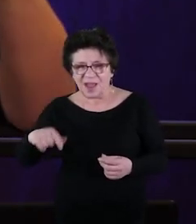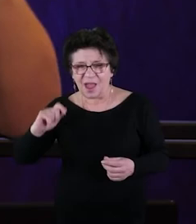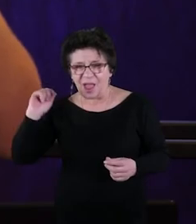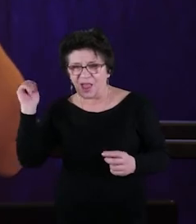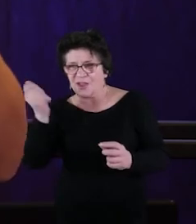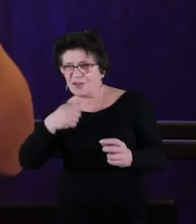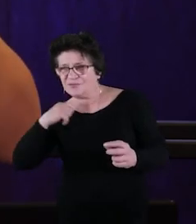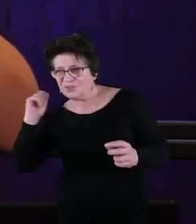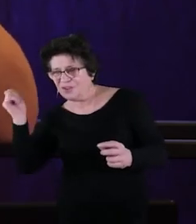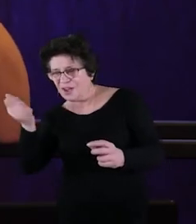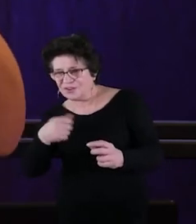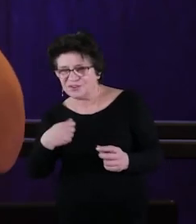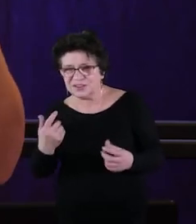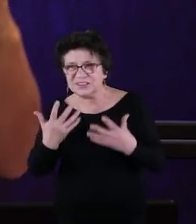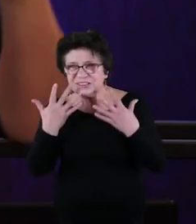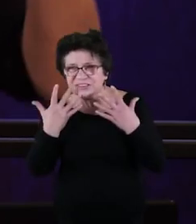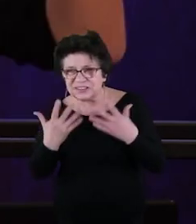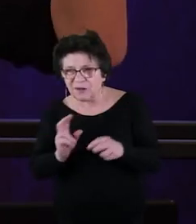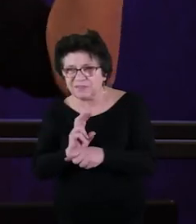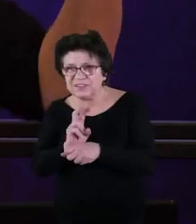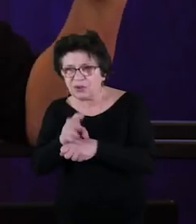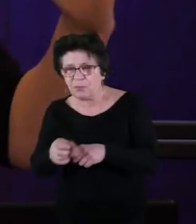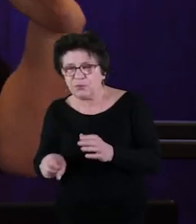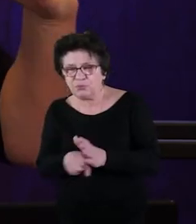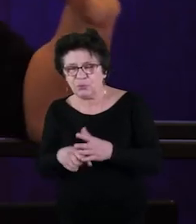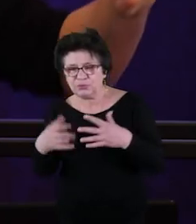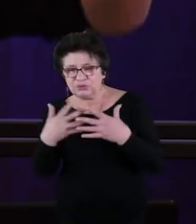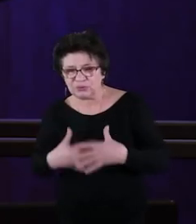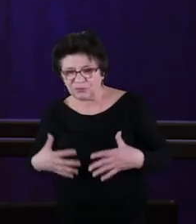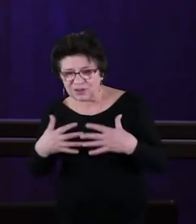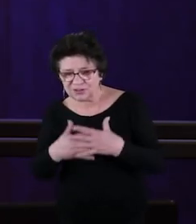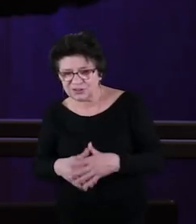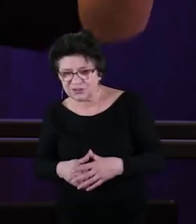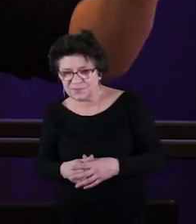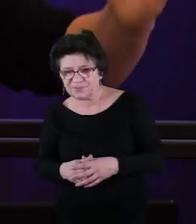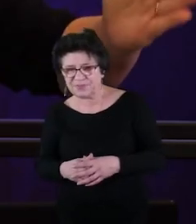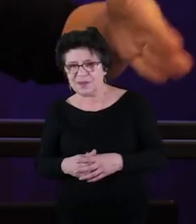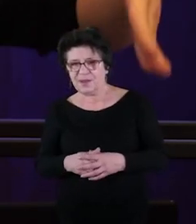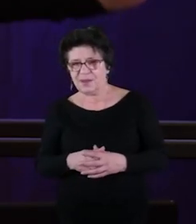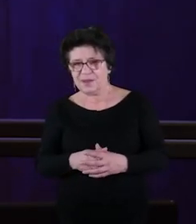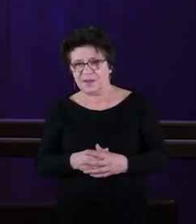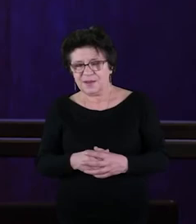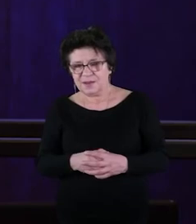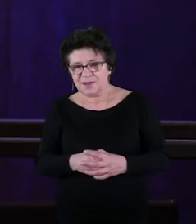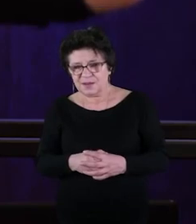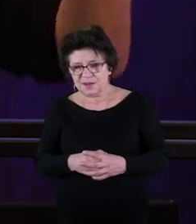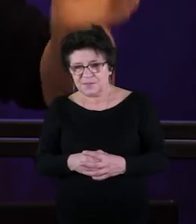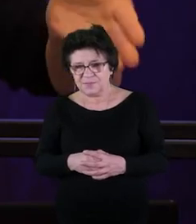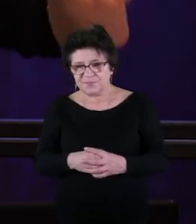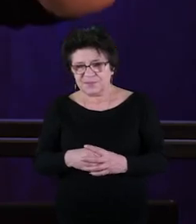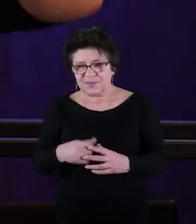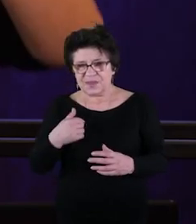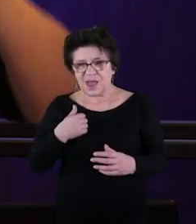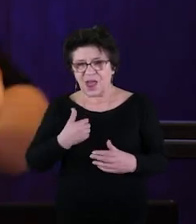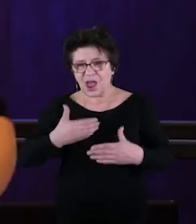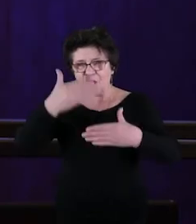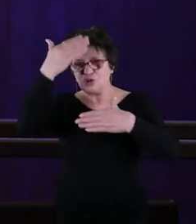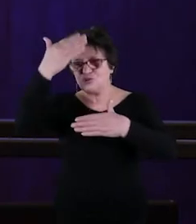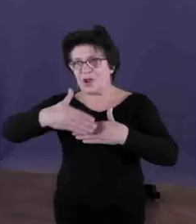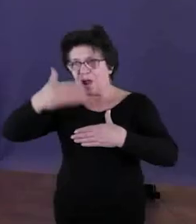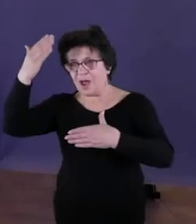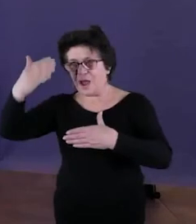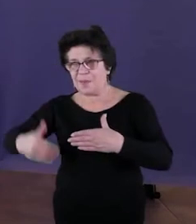wprowadzono do jakiegoś pomieszczenia które było wszędzie miały czarne tkaniny na ścianach